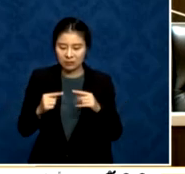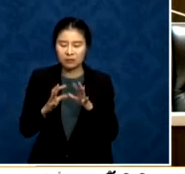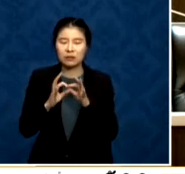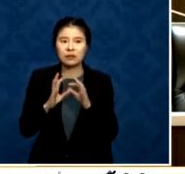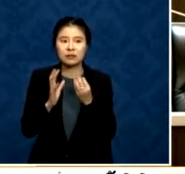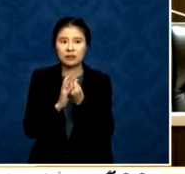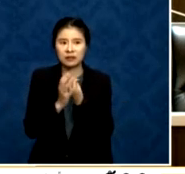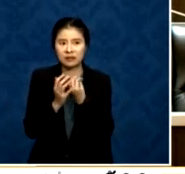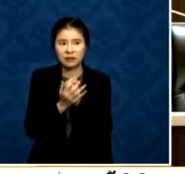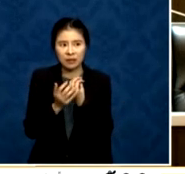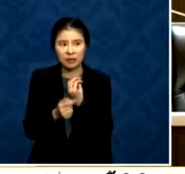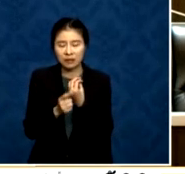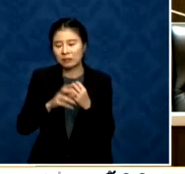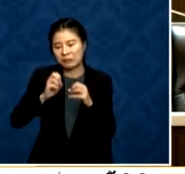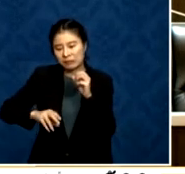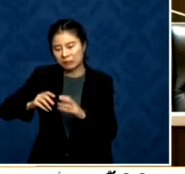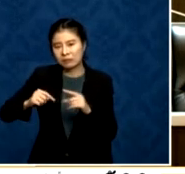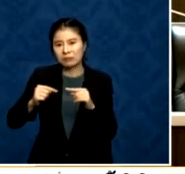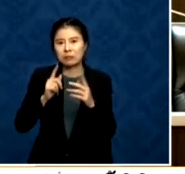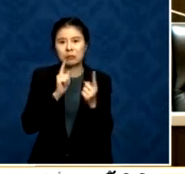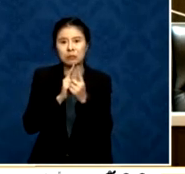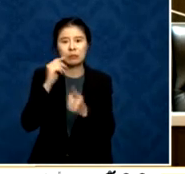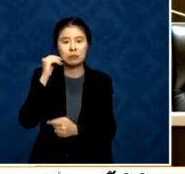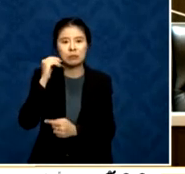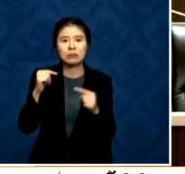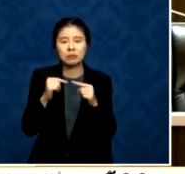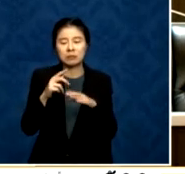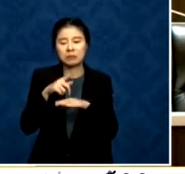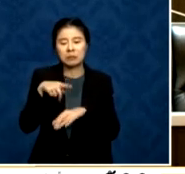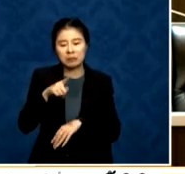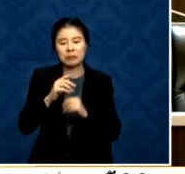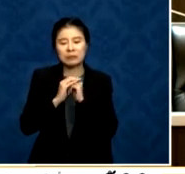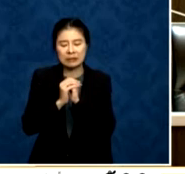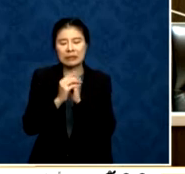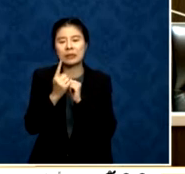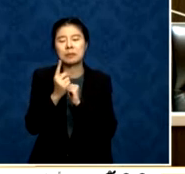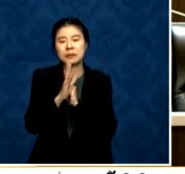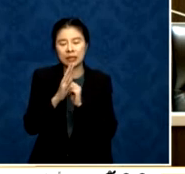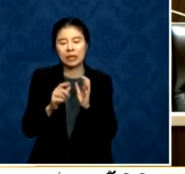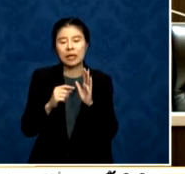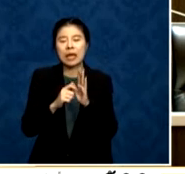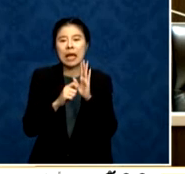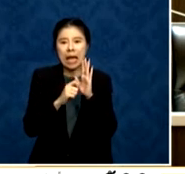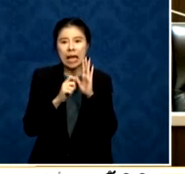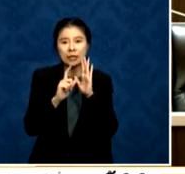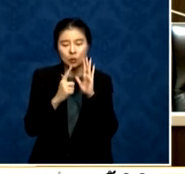จับพเศษอินศี เป็เรประเทศครัไม่วจะเปอางทอง สีสักเกษ